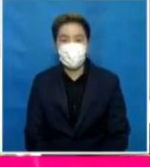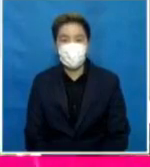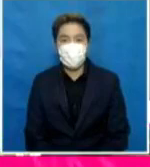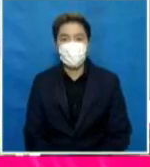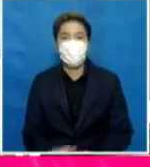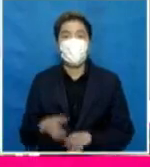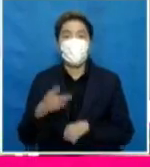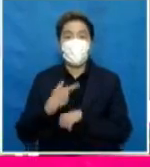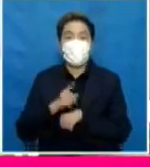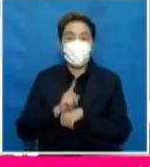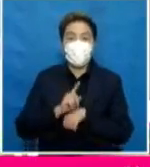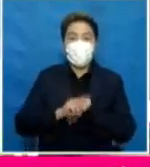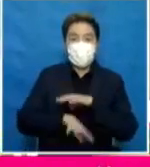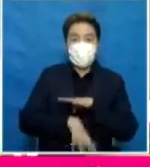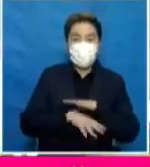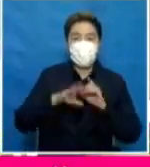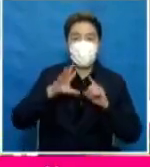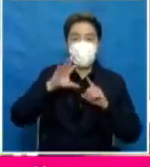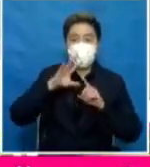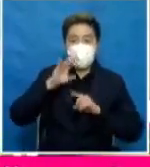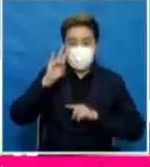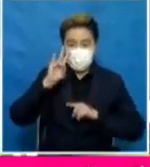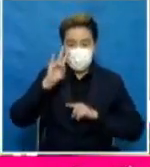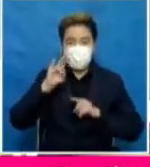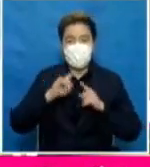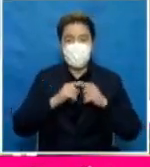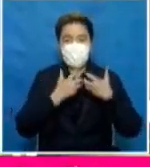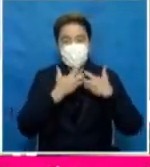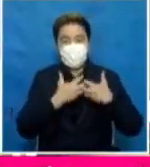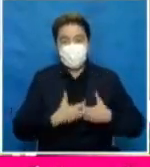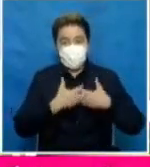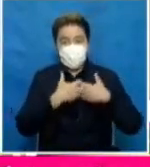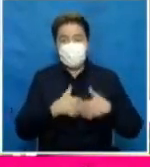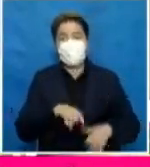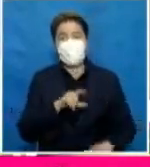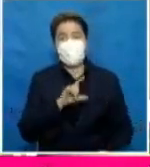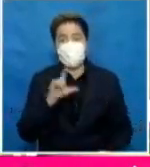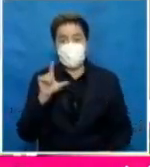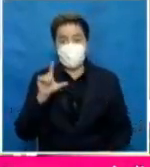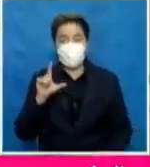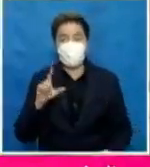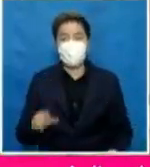ประธานกรรมการสุ่มจับลูกบอลลูกที่7ใช้กับเครื่องออกรางวัลหลักล้าน